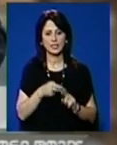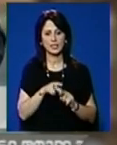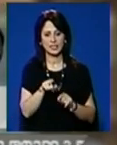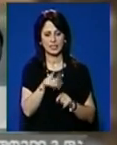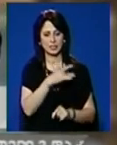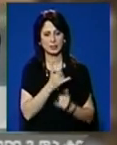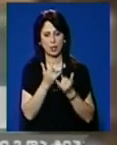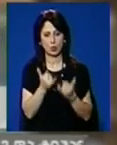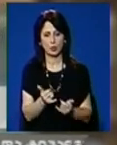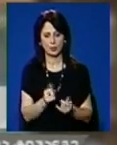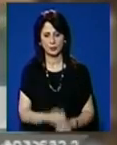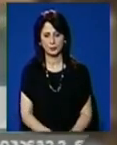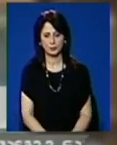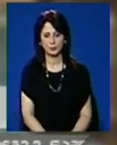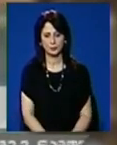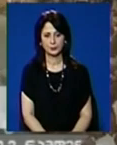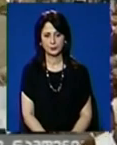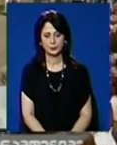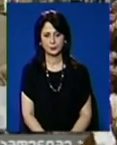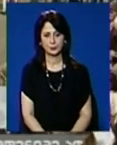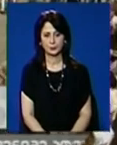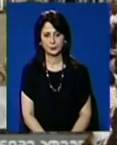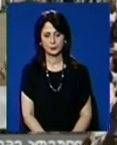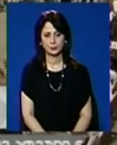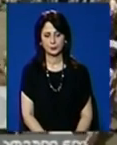როგორცაც ისინი იმსახურებენ.